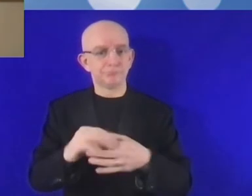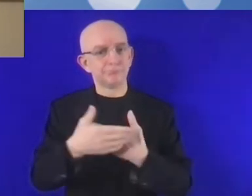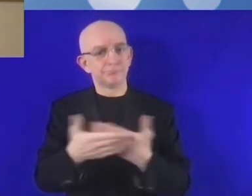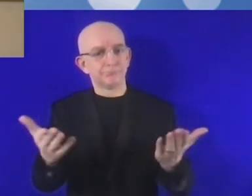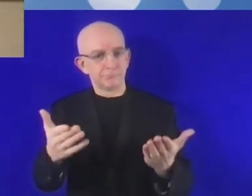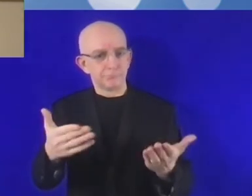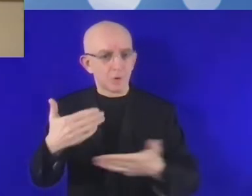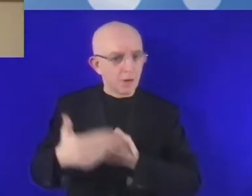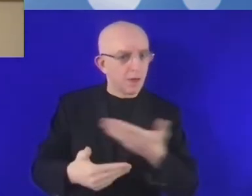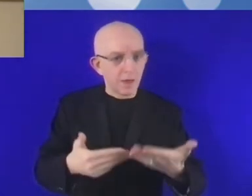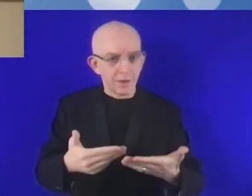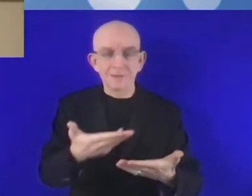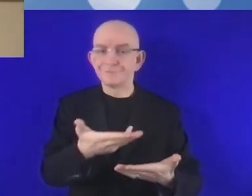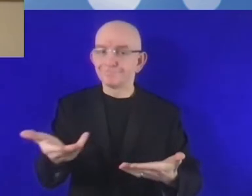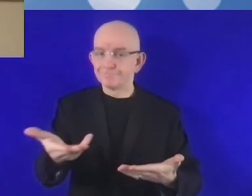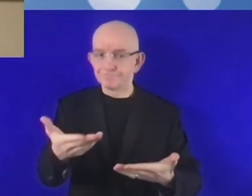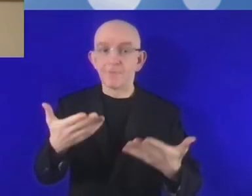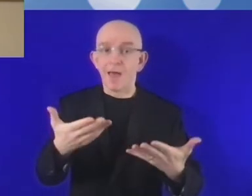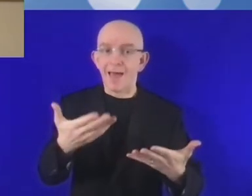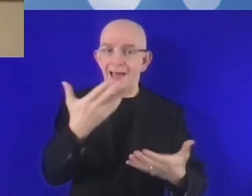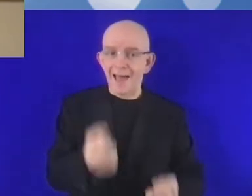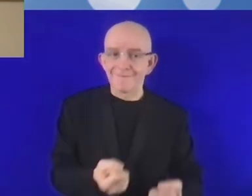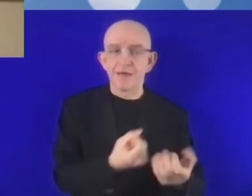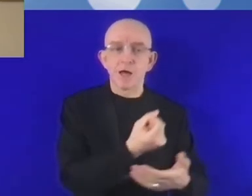كما تفعل شركتنا.